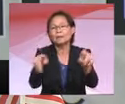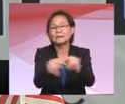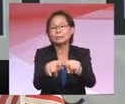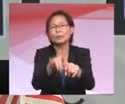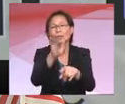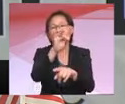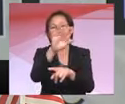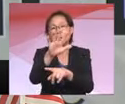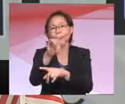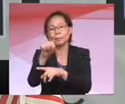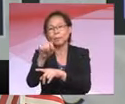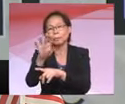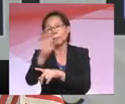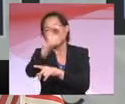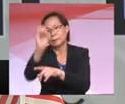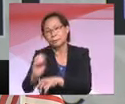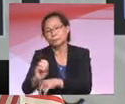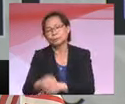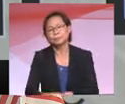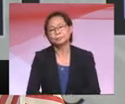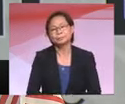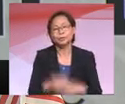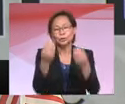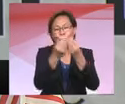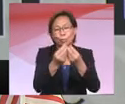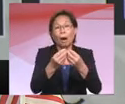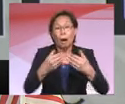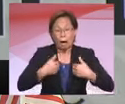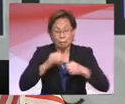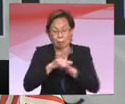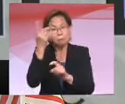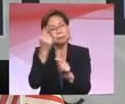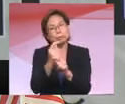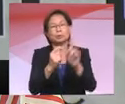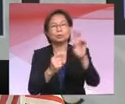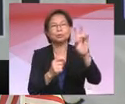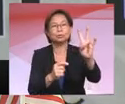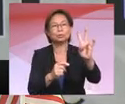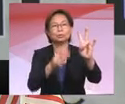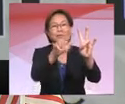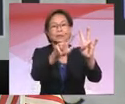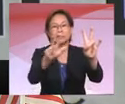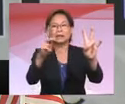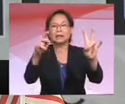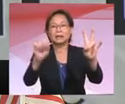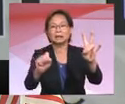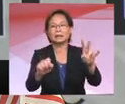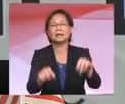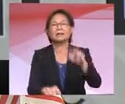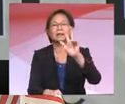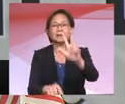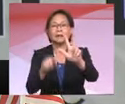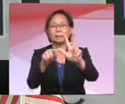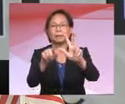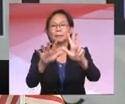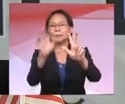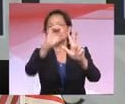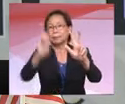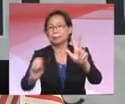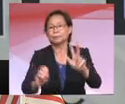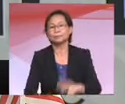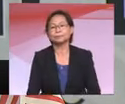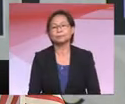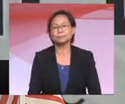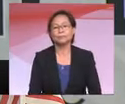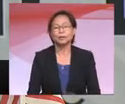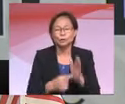dengan 85.4%. Jumlah kes positif kekal 733 kes iaitu 3.5%.